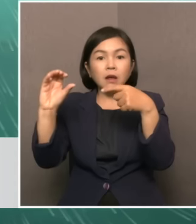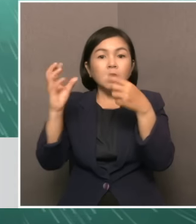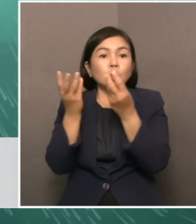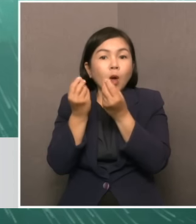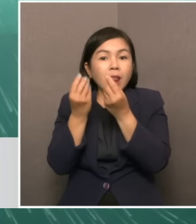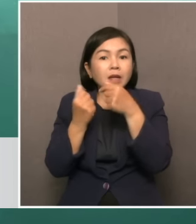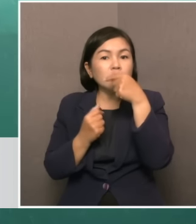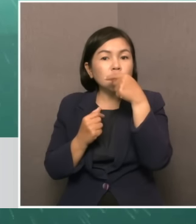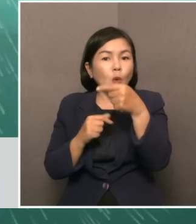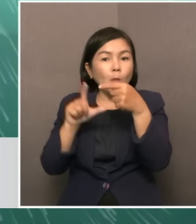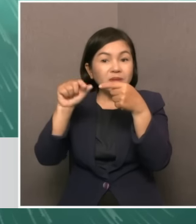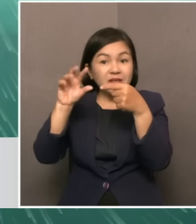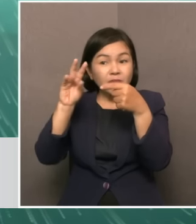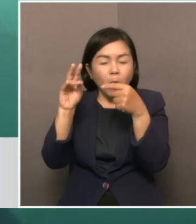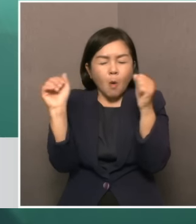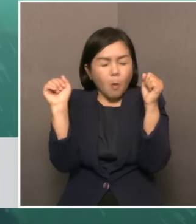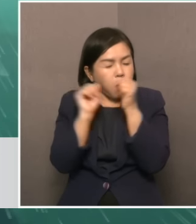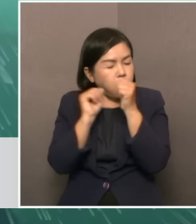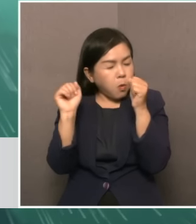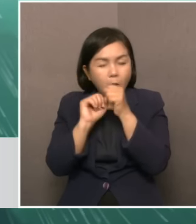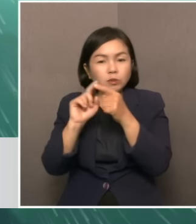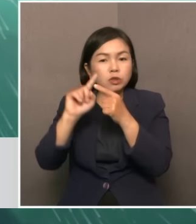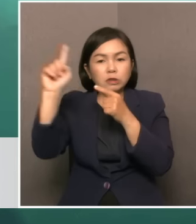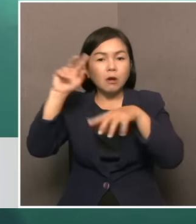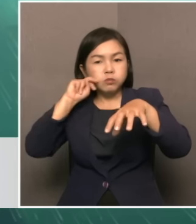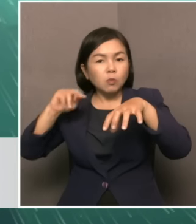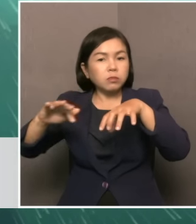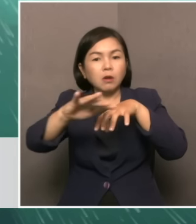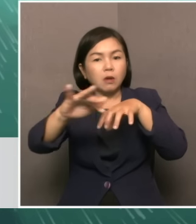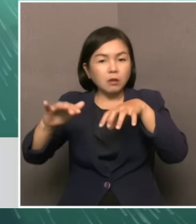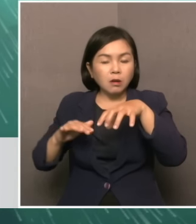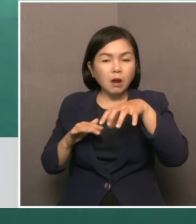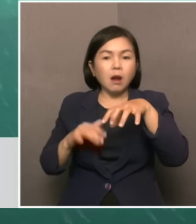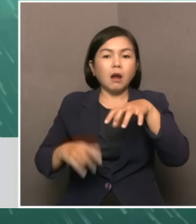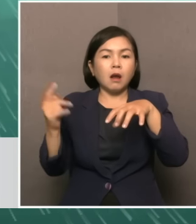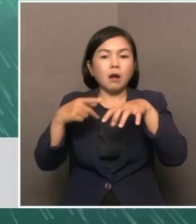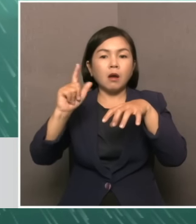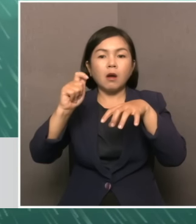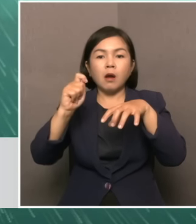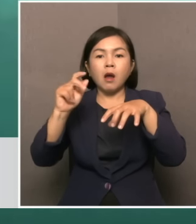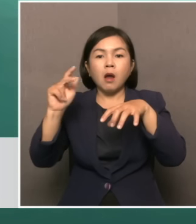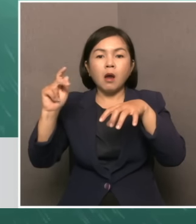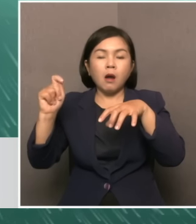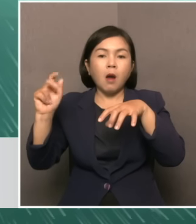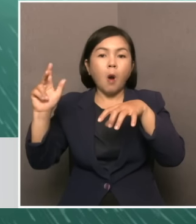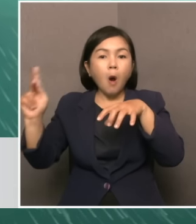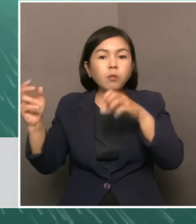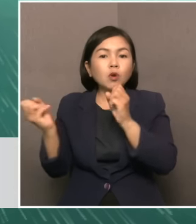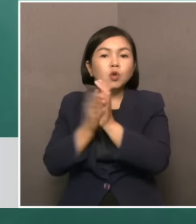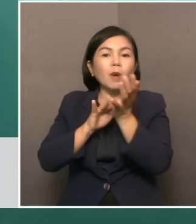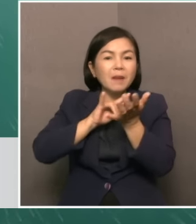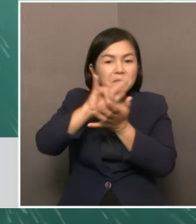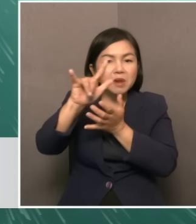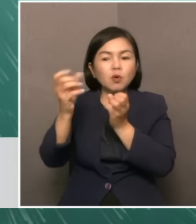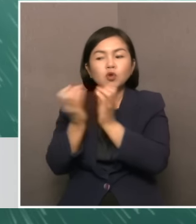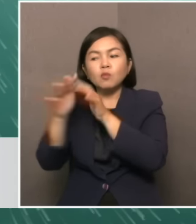นี้ทุกสถิติหนาวที่สุดของเกาะฮอกไกโดแล้วก็เริ่มส่งผลกระทบต่อผู้คนแล้วก็เที่ยวบินต่างๆนะครับให้มีการ